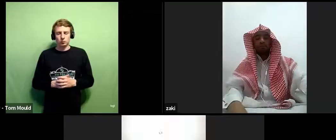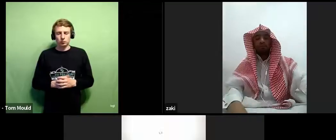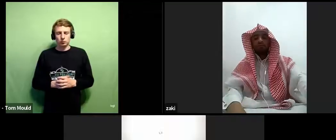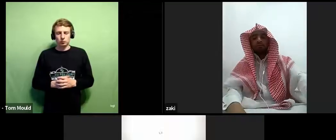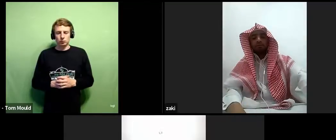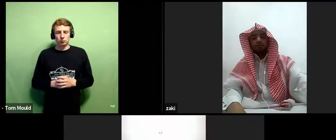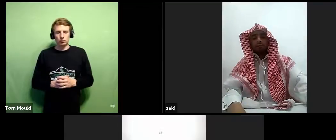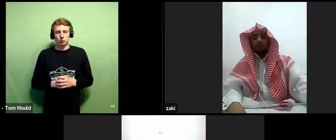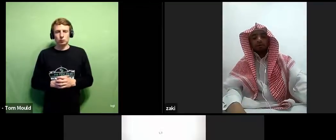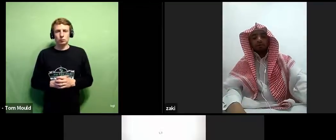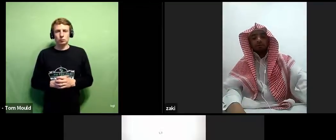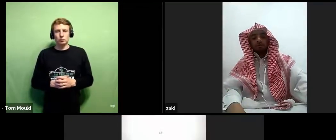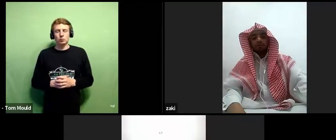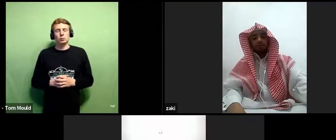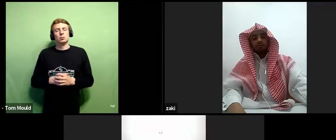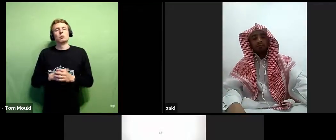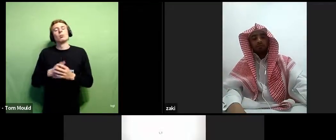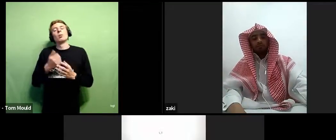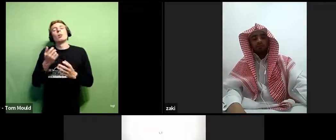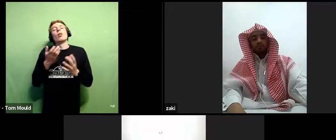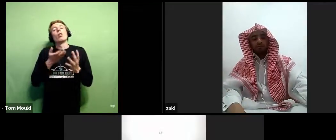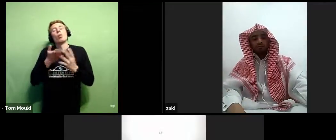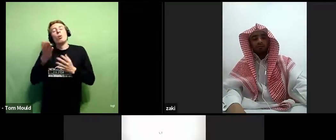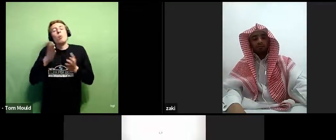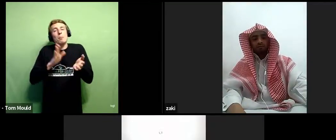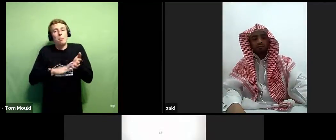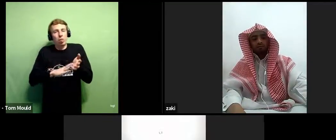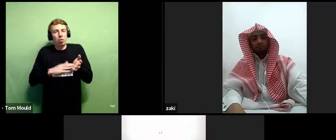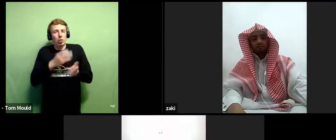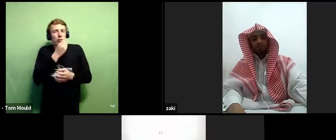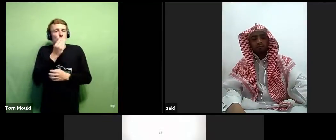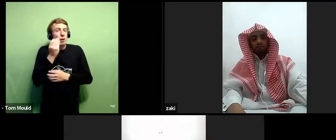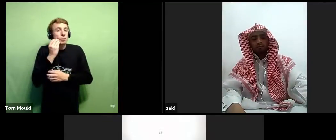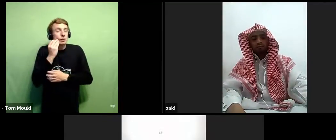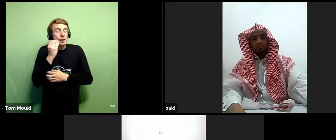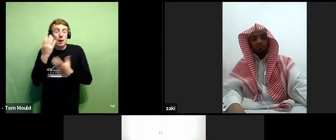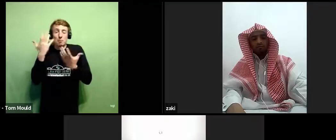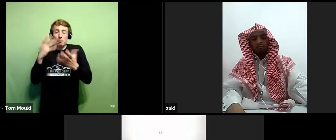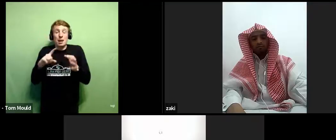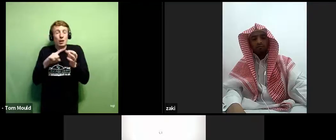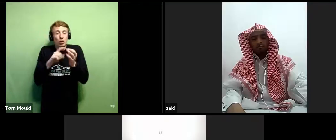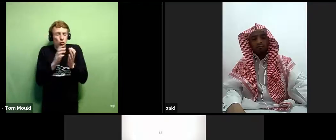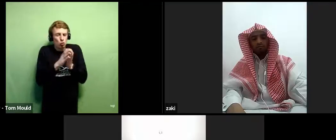تَشْكُرُونَ. The month of Ramadan, in which was revealed the Qur'an, a